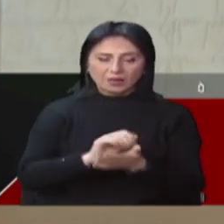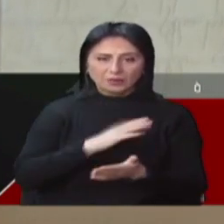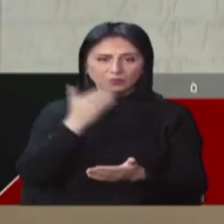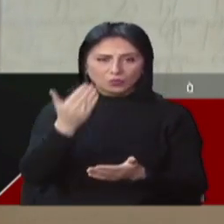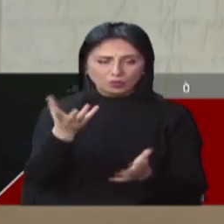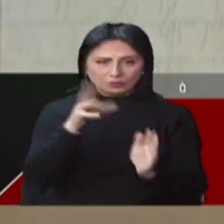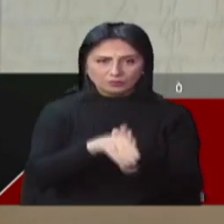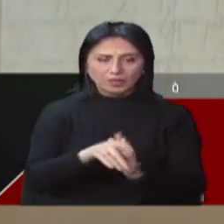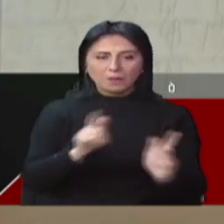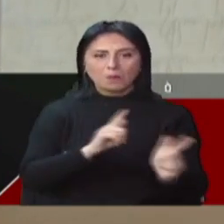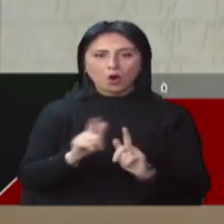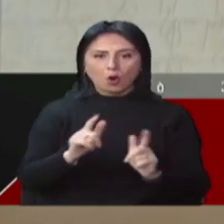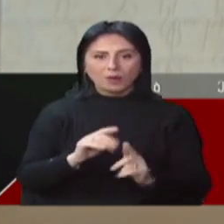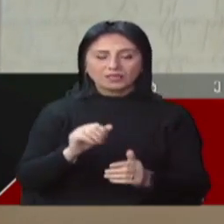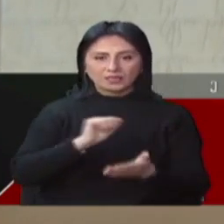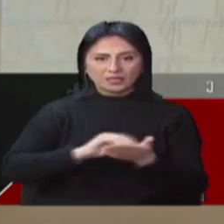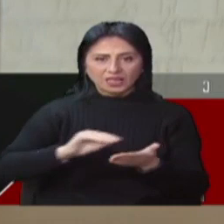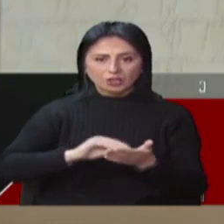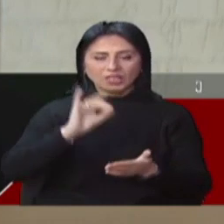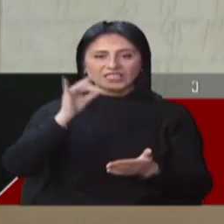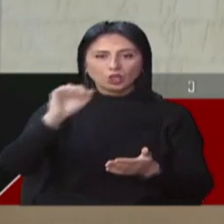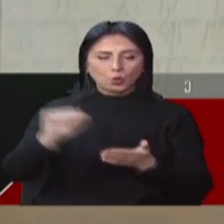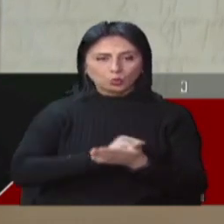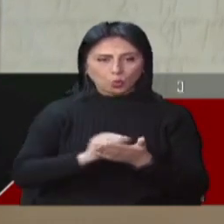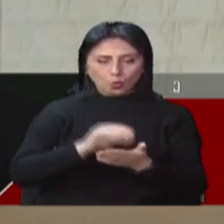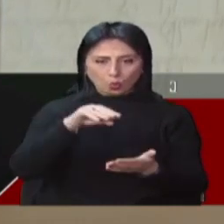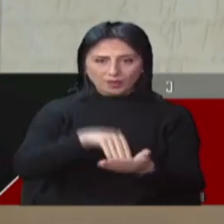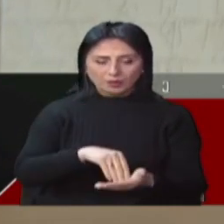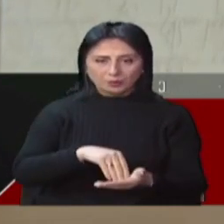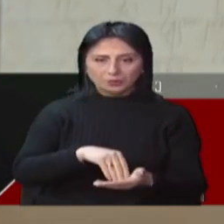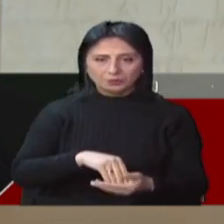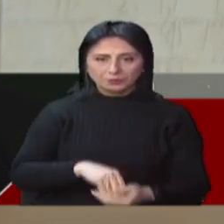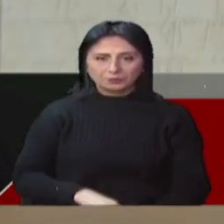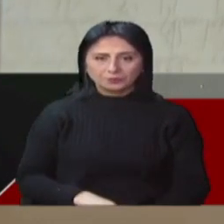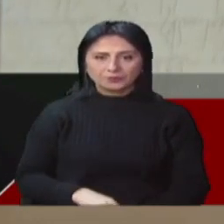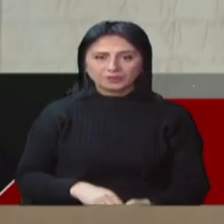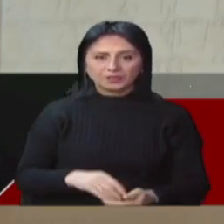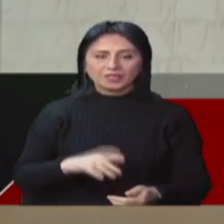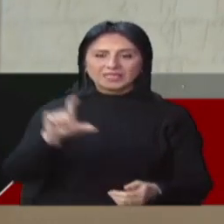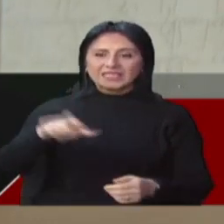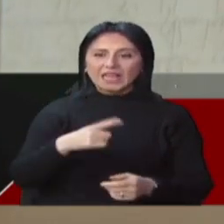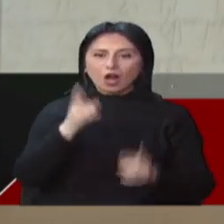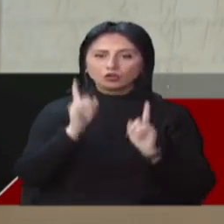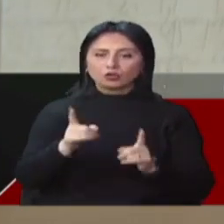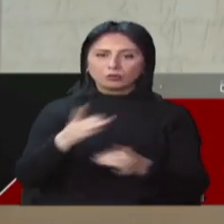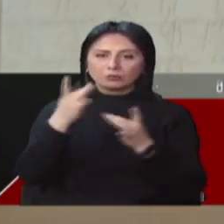მის მიერ მომზადებული და გამოქვეყნებული ისტორიული დოკუმენტები, ნარატიული წყაროები,